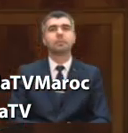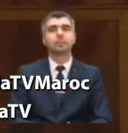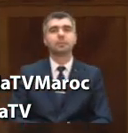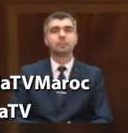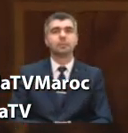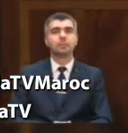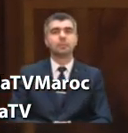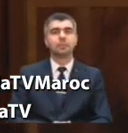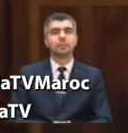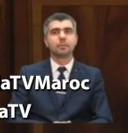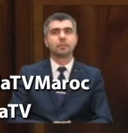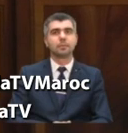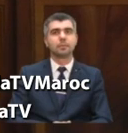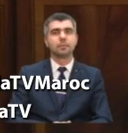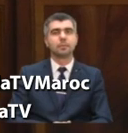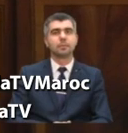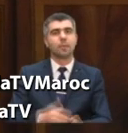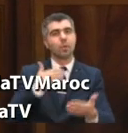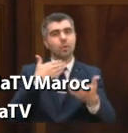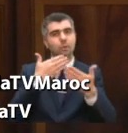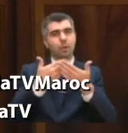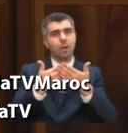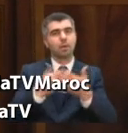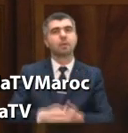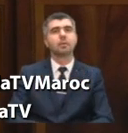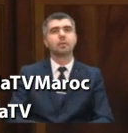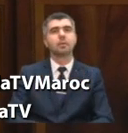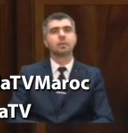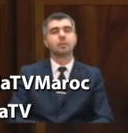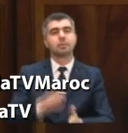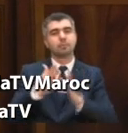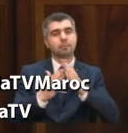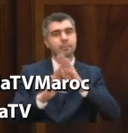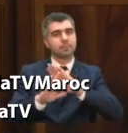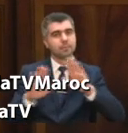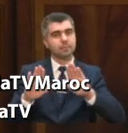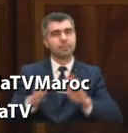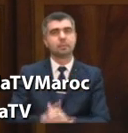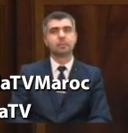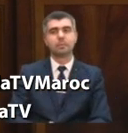شكرا لكم، رفعت الجلسة.